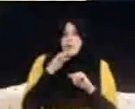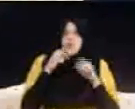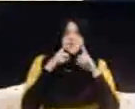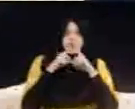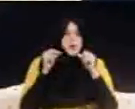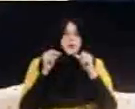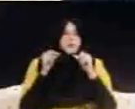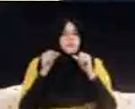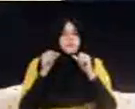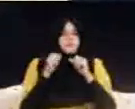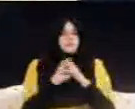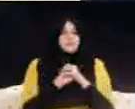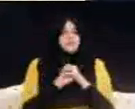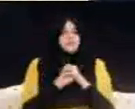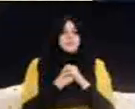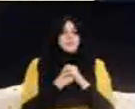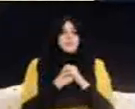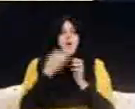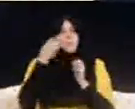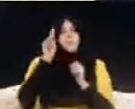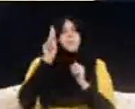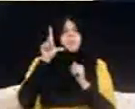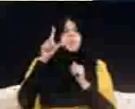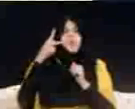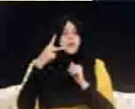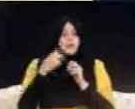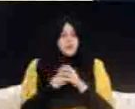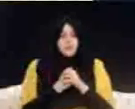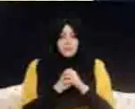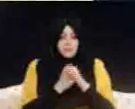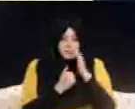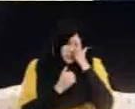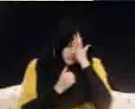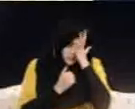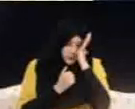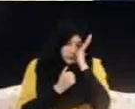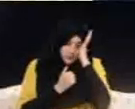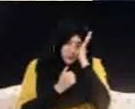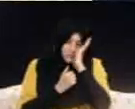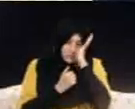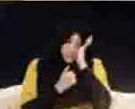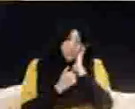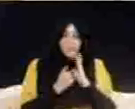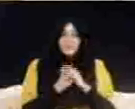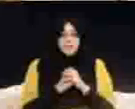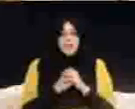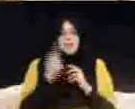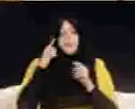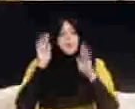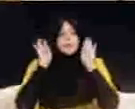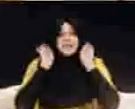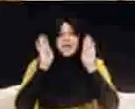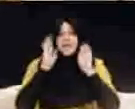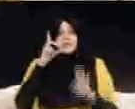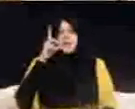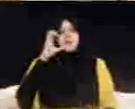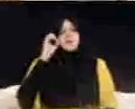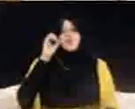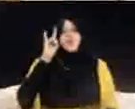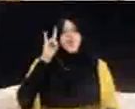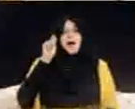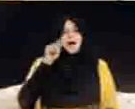الملك؟ هذا سؤال أم محمد. أم محمد، صلاة الضحى هي